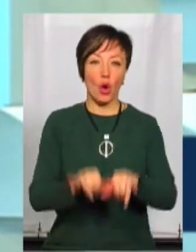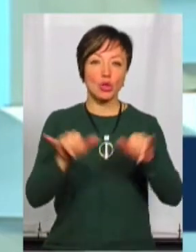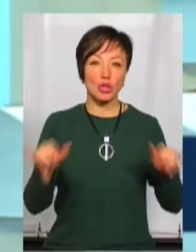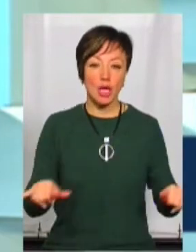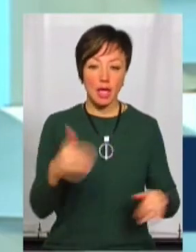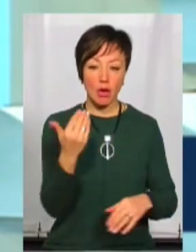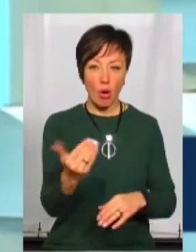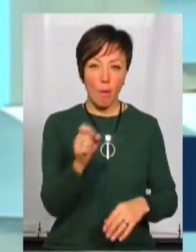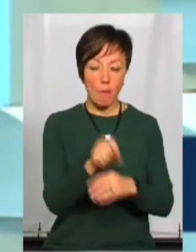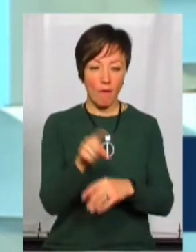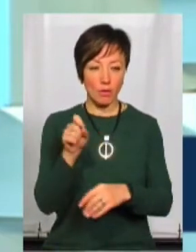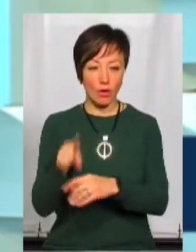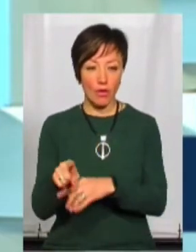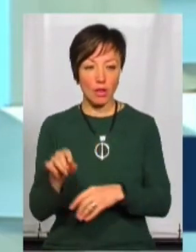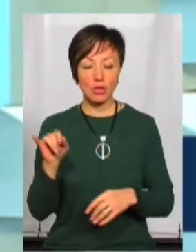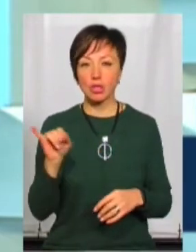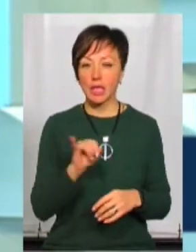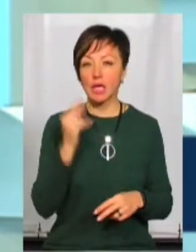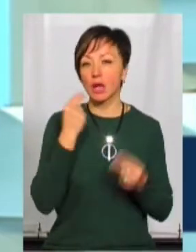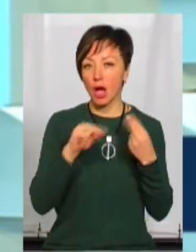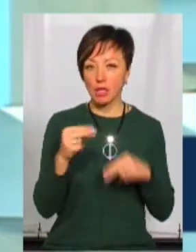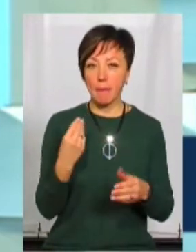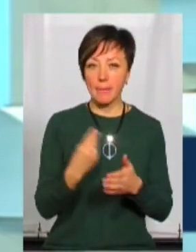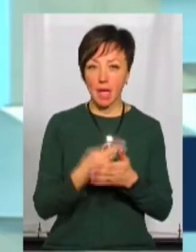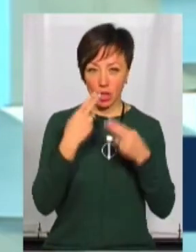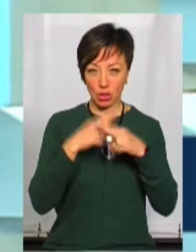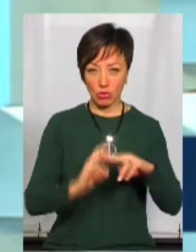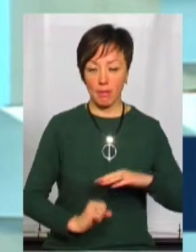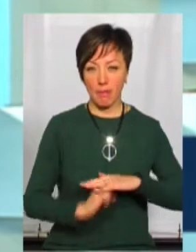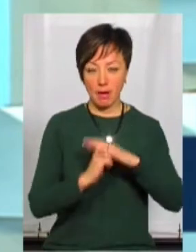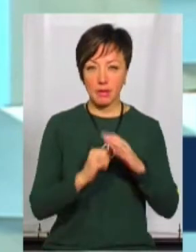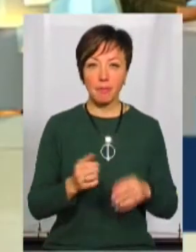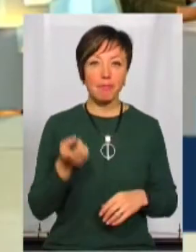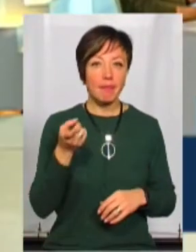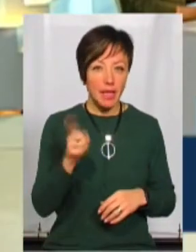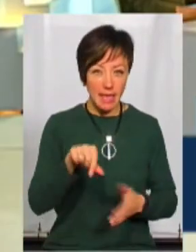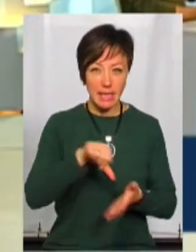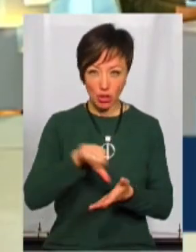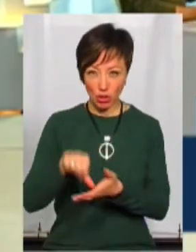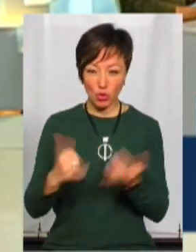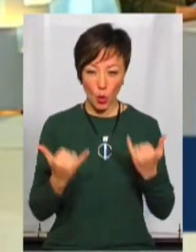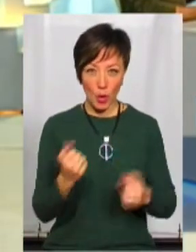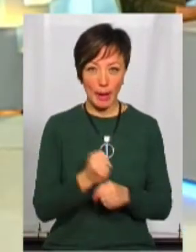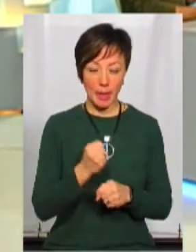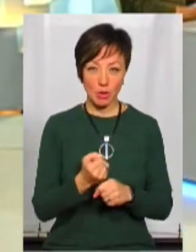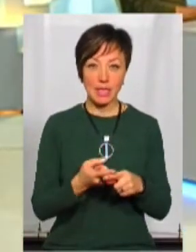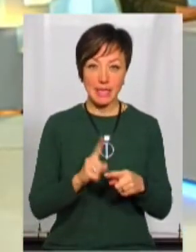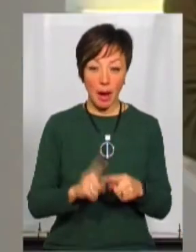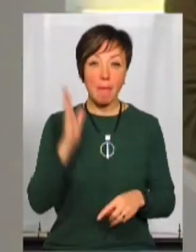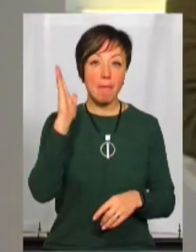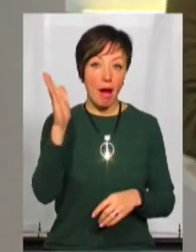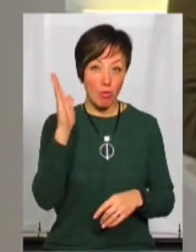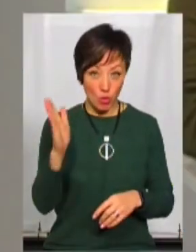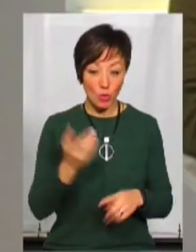повноваження і краща матеріально-технічна база. Тобто ті дільничні, які сьогодні працюють, це в